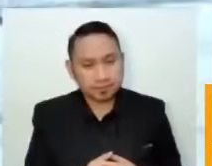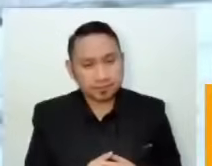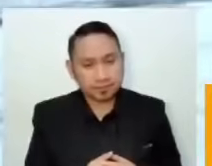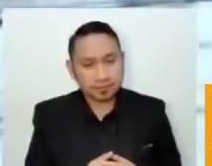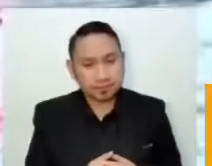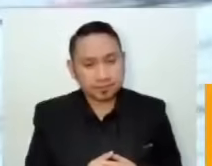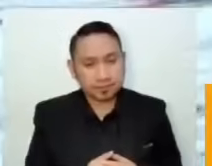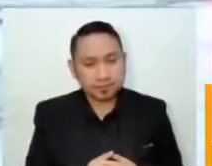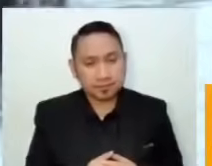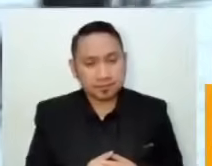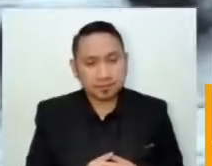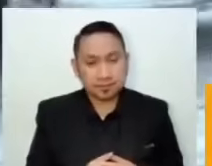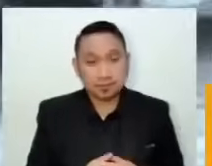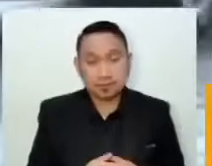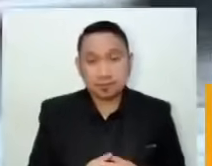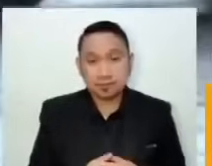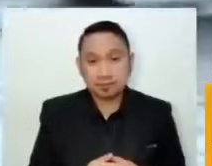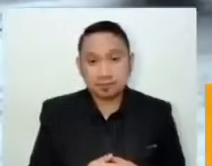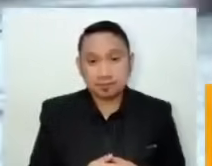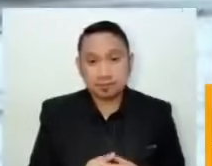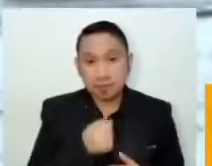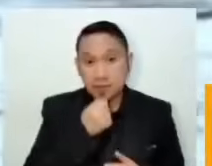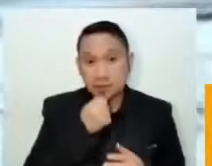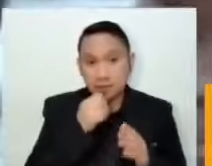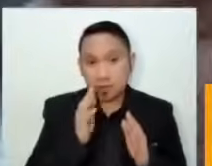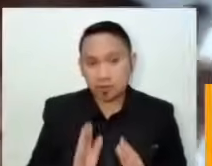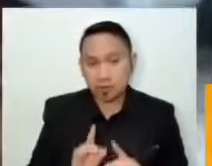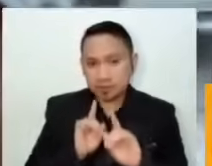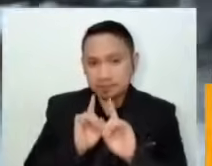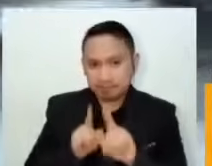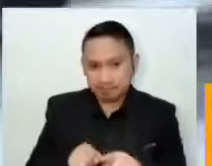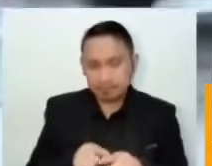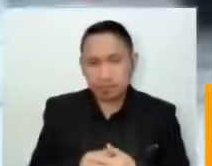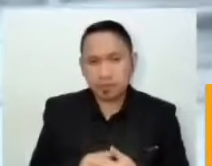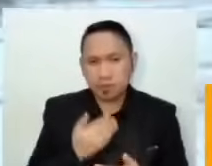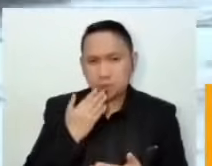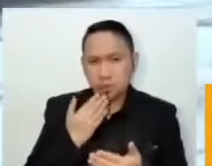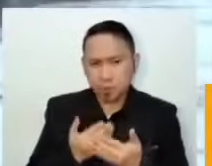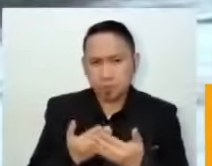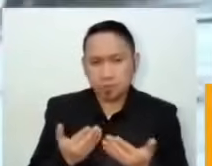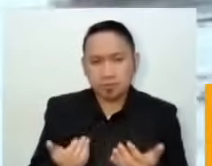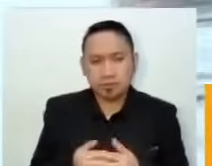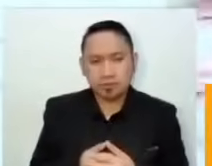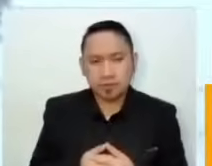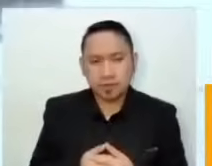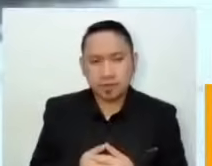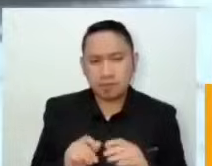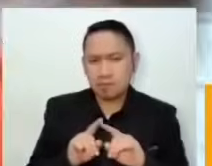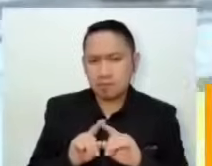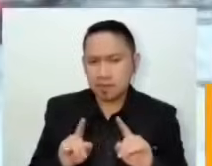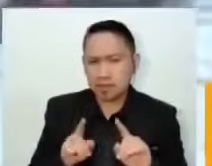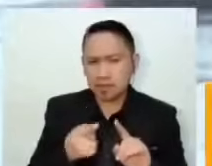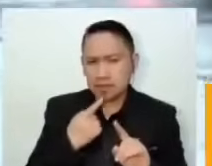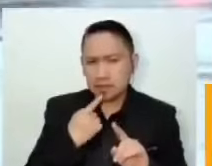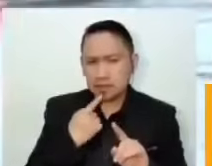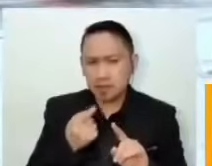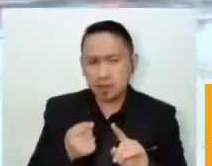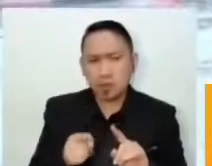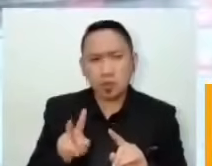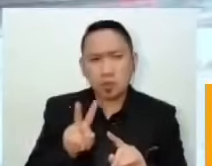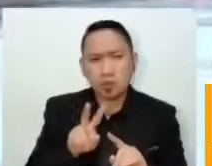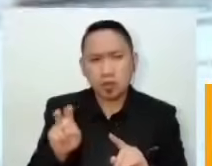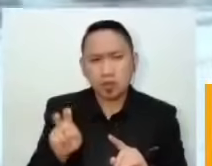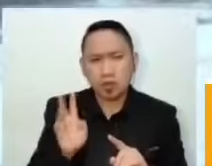Alright. That's good to hear, Attorney Artes. Pero ang sinasabi po kasi ng Manibela, 240,000 po